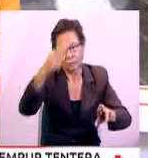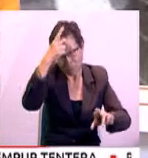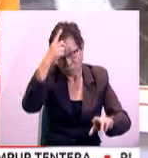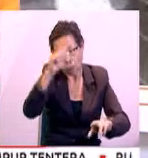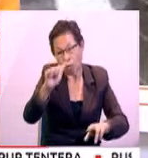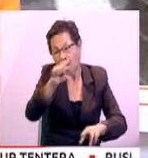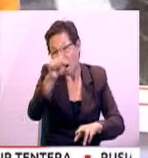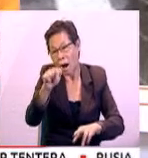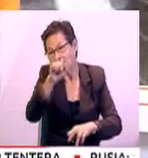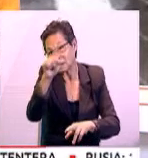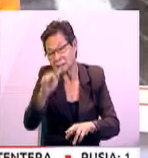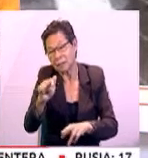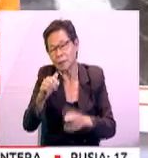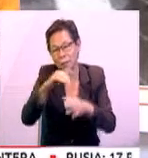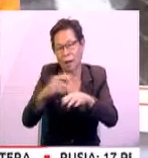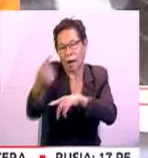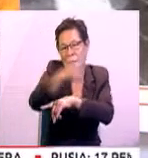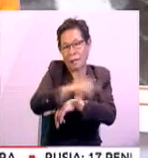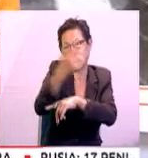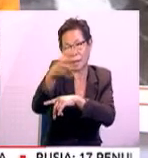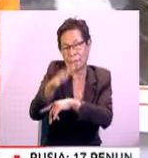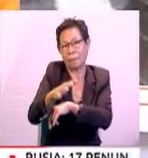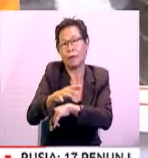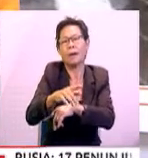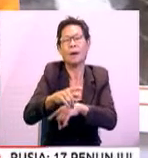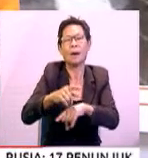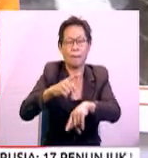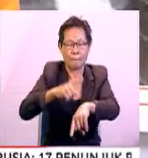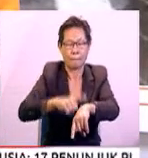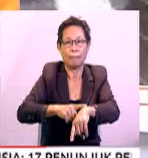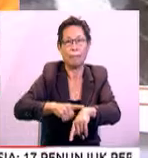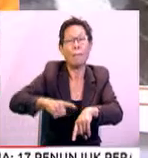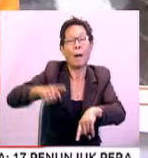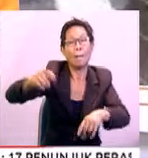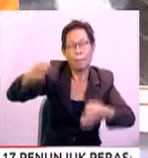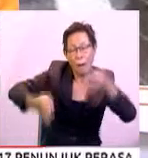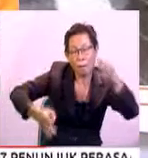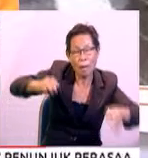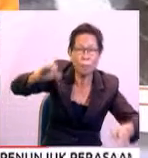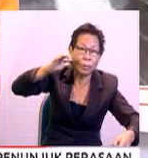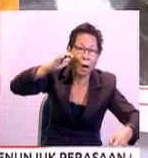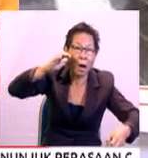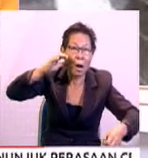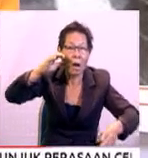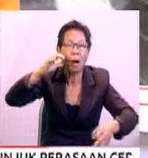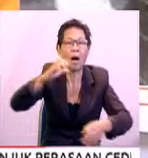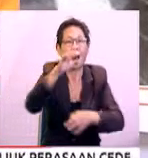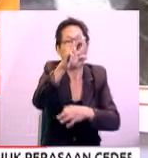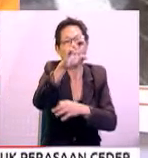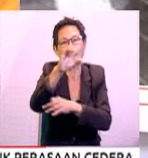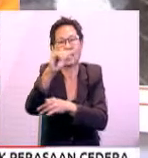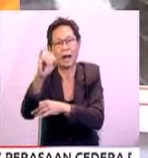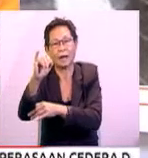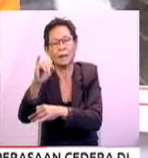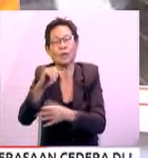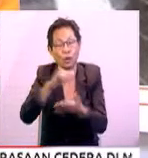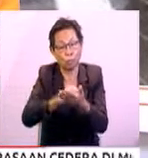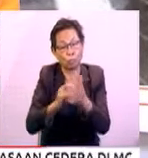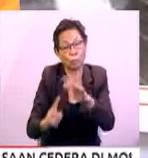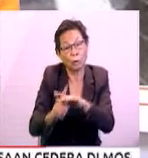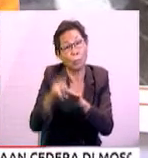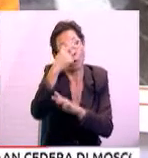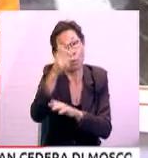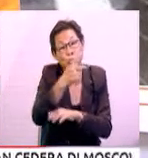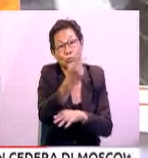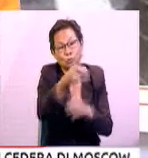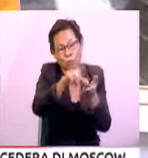Aziz Rahim pada hari ke-15 sesi pendengaran awam Suruhanjaya Siasatan Diraja RCI. Perkara itu timbul susulan